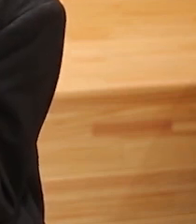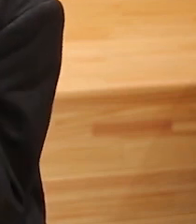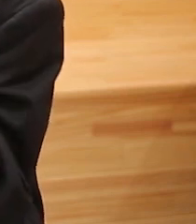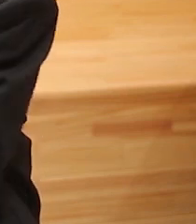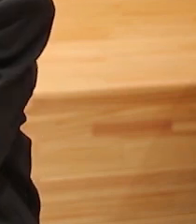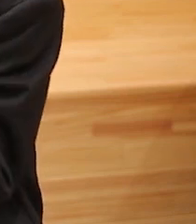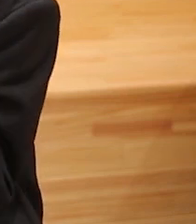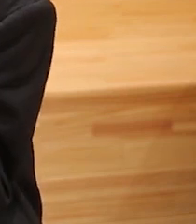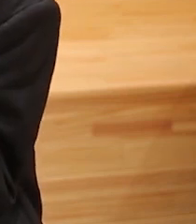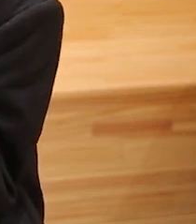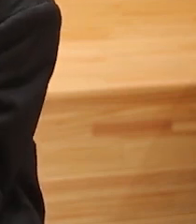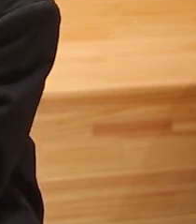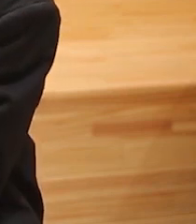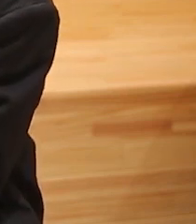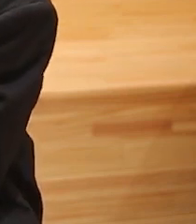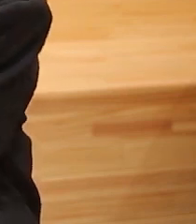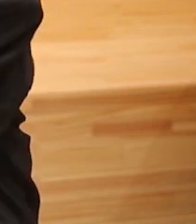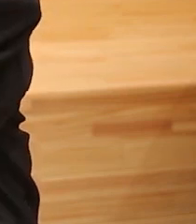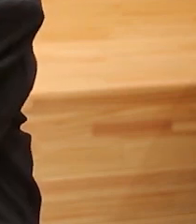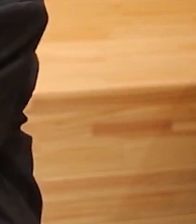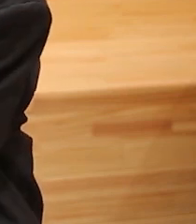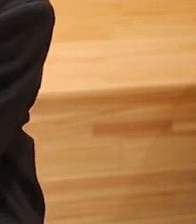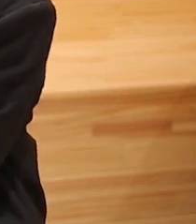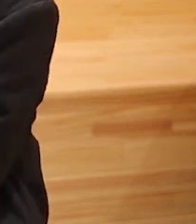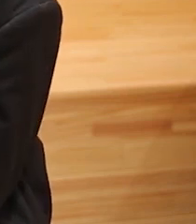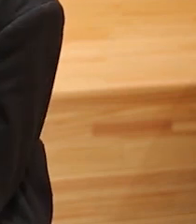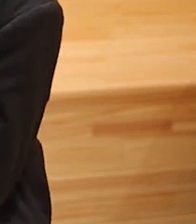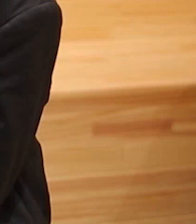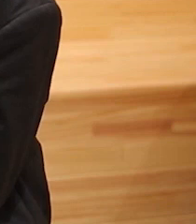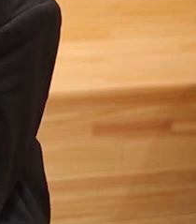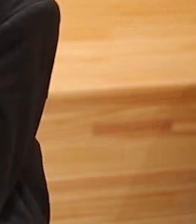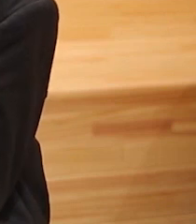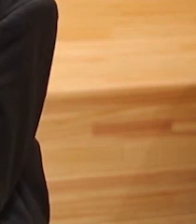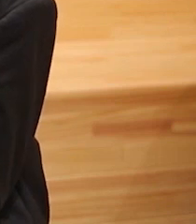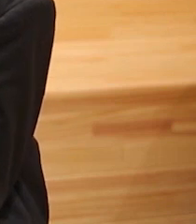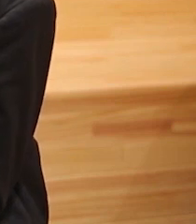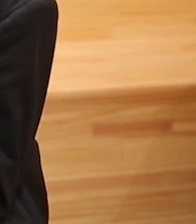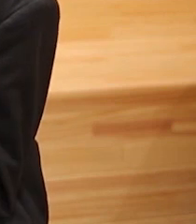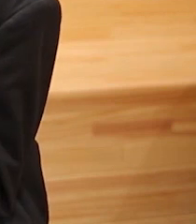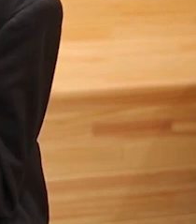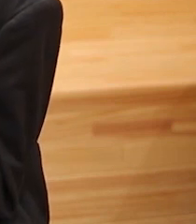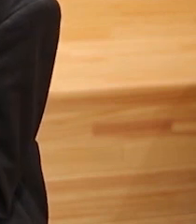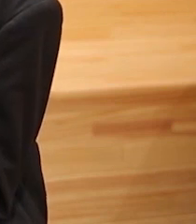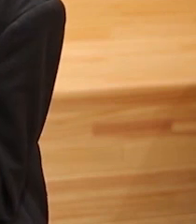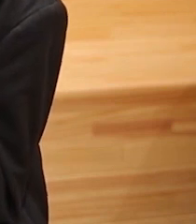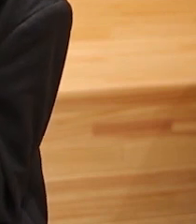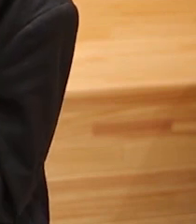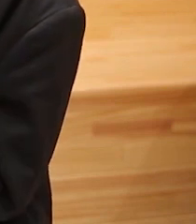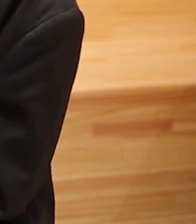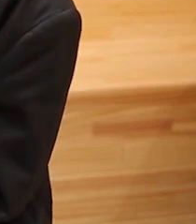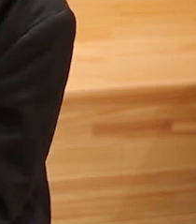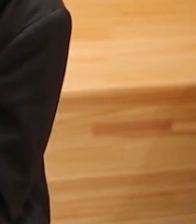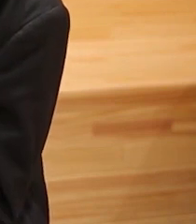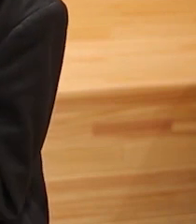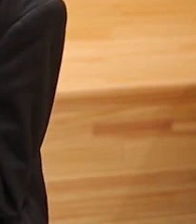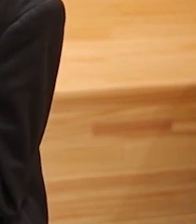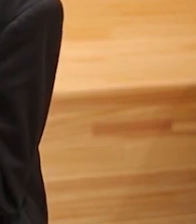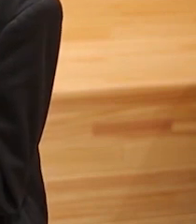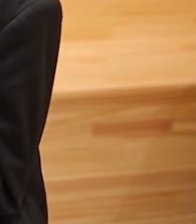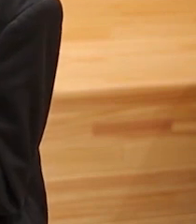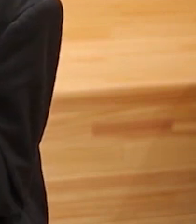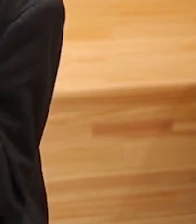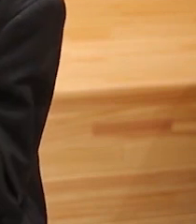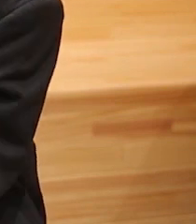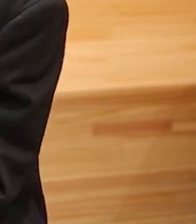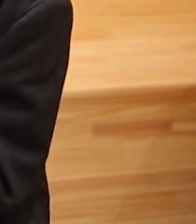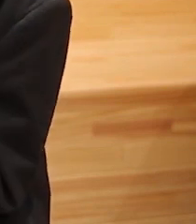빨리 경찰서로 가야겠다 하고 경찰서로 갔어요. 경찰서에 도착해 경찰관에게 자초지종을 설명하는